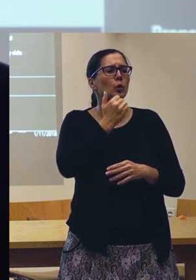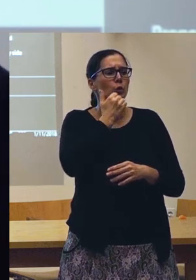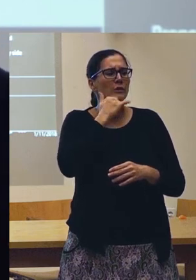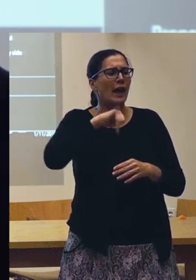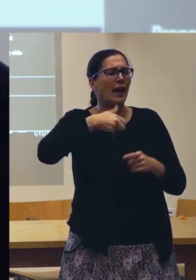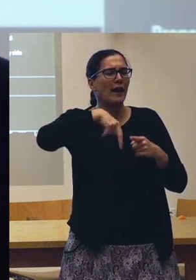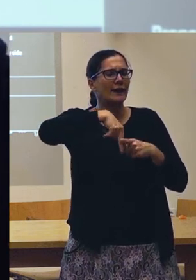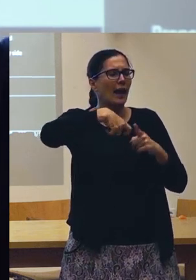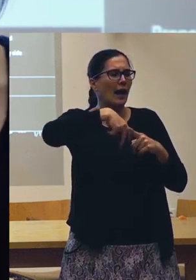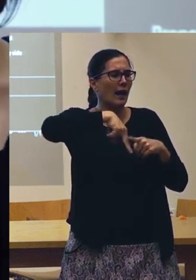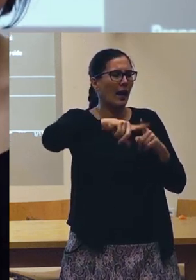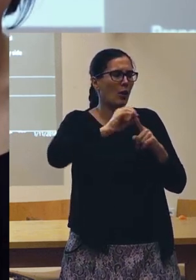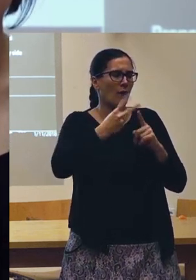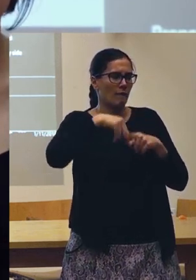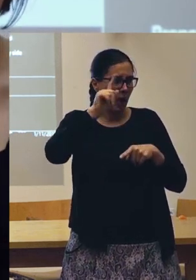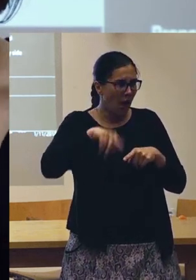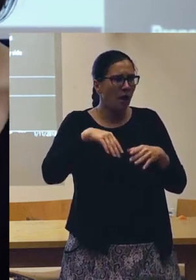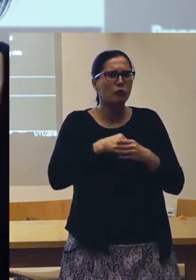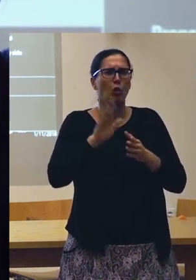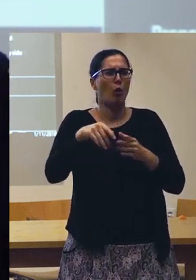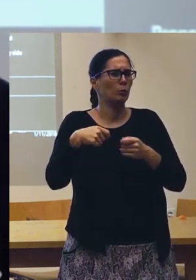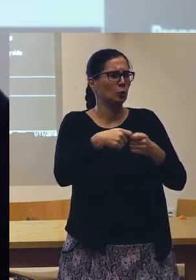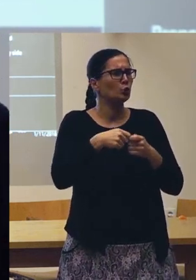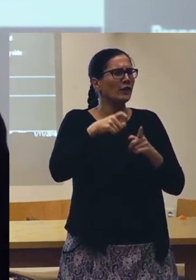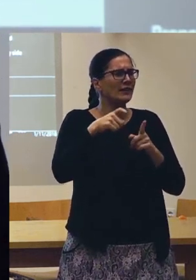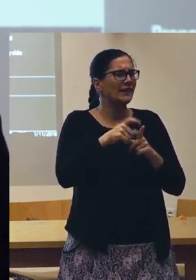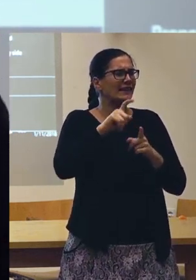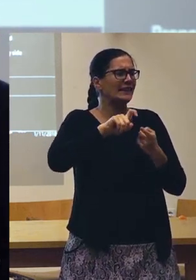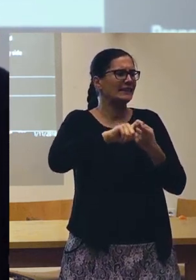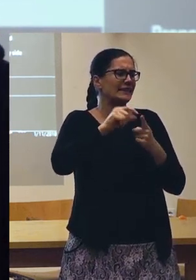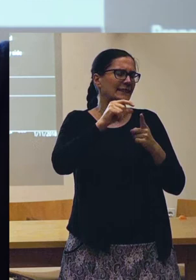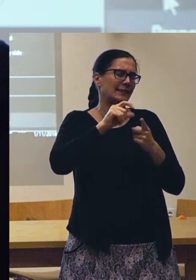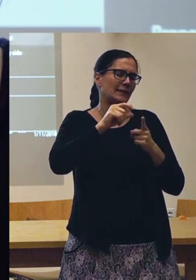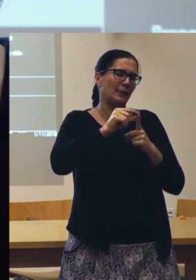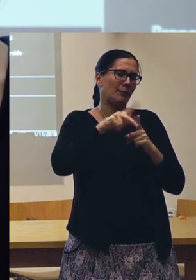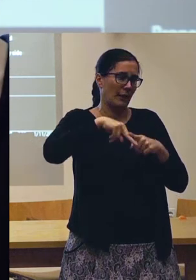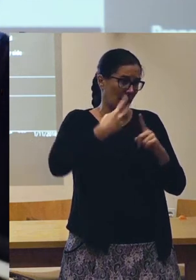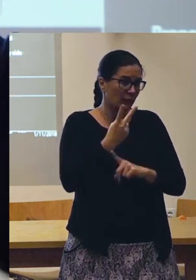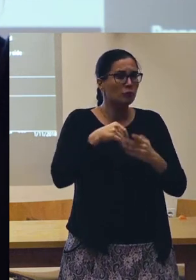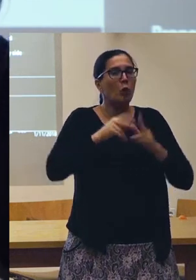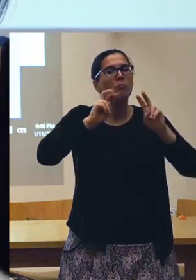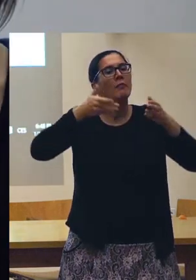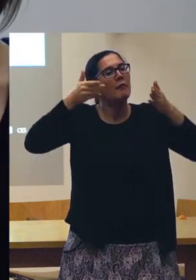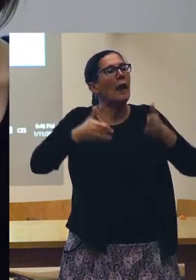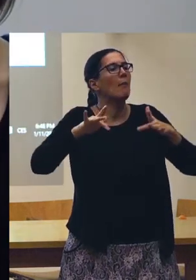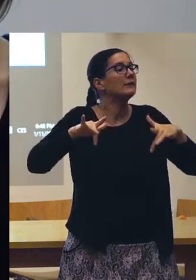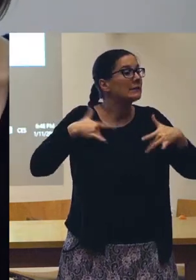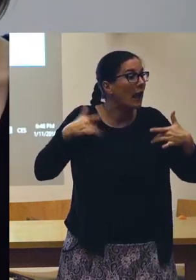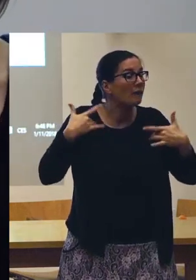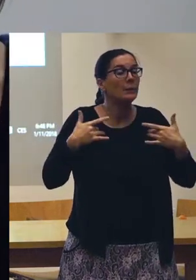ze Sdružení Display, který se už víc než rok věnují vlastně přímo konkrétně tématu zdraví,